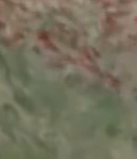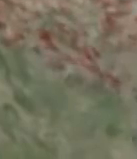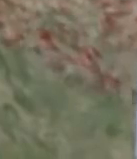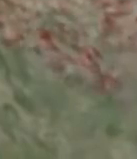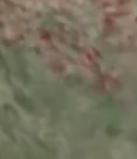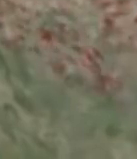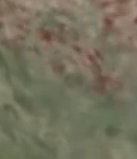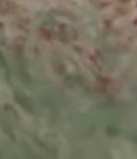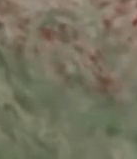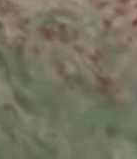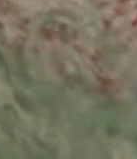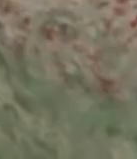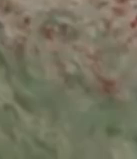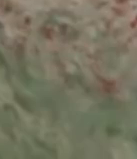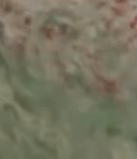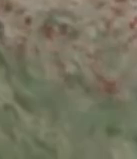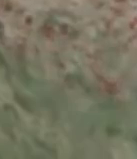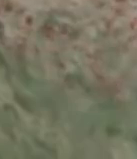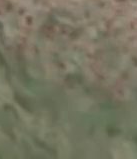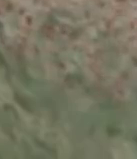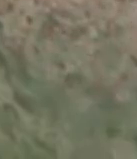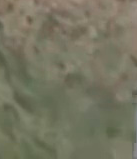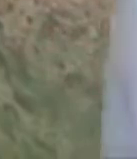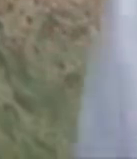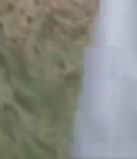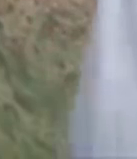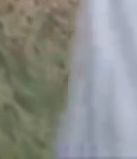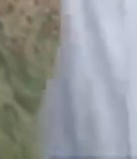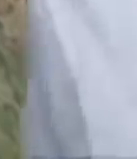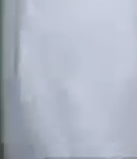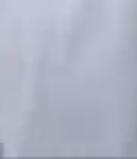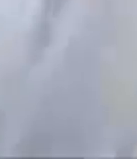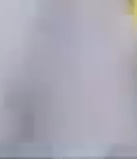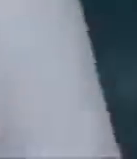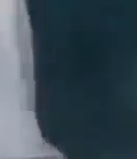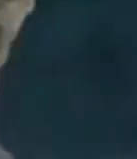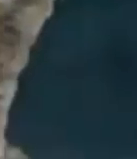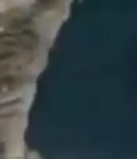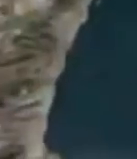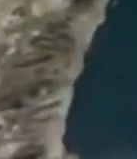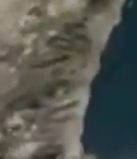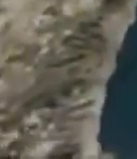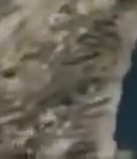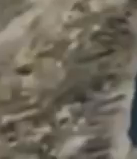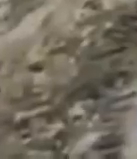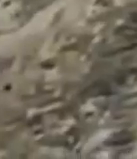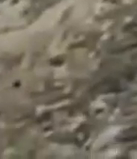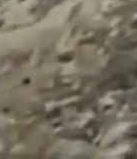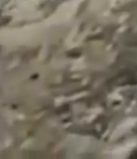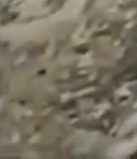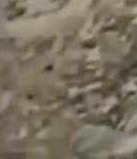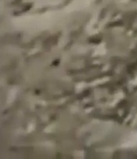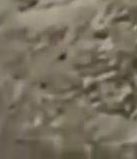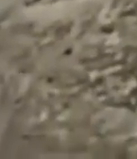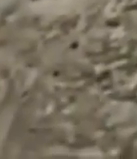الرياض. يستمر هذا التنبيه حتى بإذن الله تعالى حتى الساعة 4 فجرا من يوم الغد. في مكة المكرمة تصل درجات الحرارة